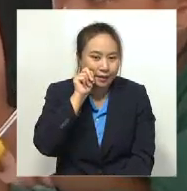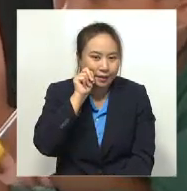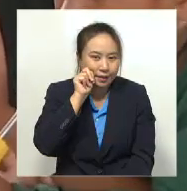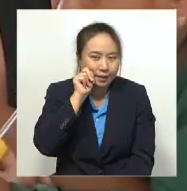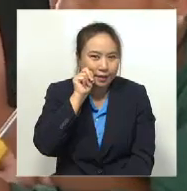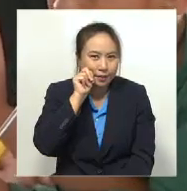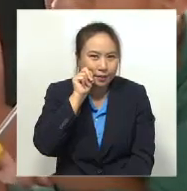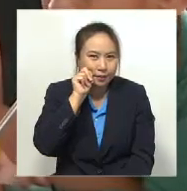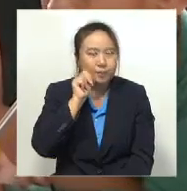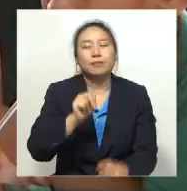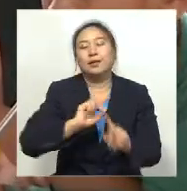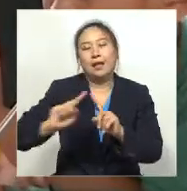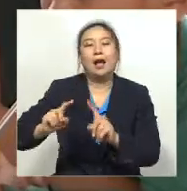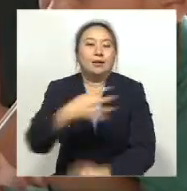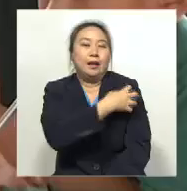ครับผมซอยดีครับผม